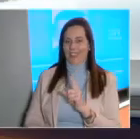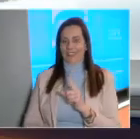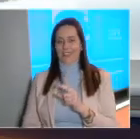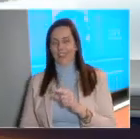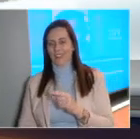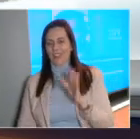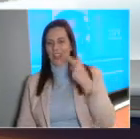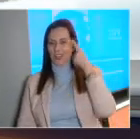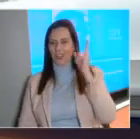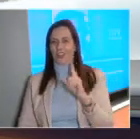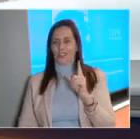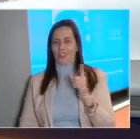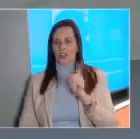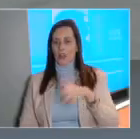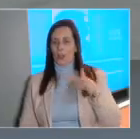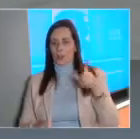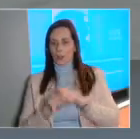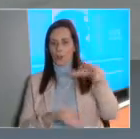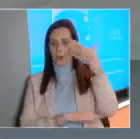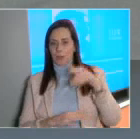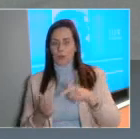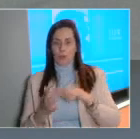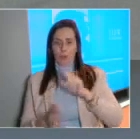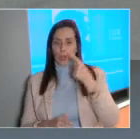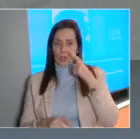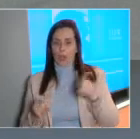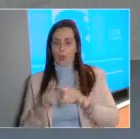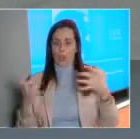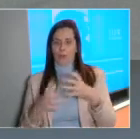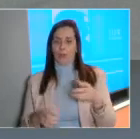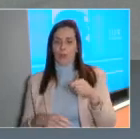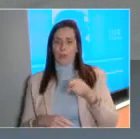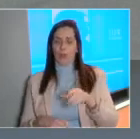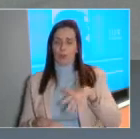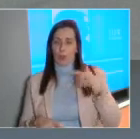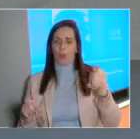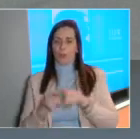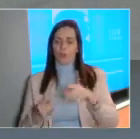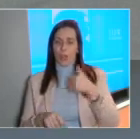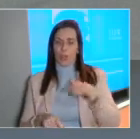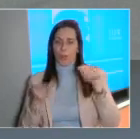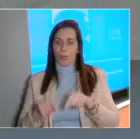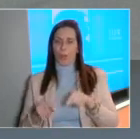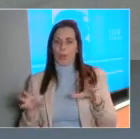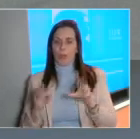הציבור בשטח, זה כבר לא מרגיש כמו מדינה, וזה לא נראה כמו מפלגה, זה מרגיש כמו שאנחנו